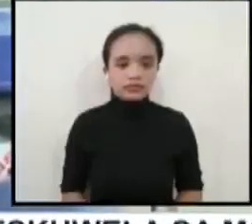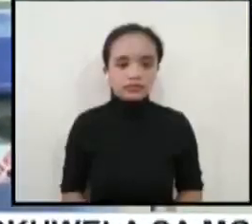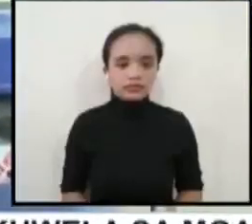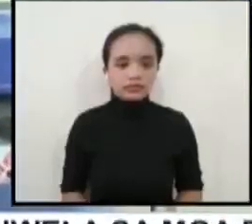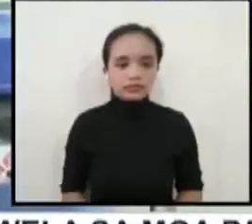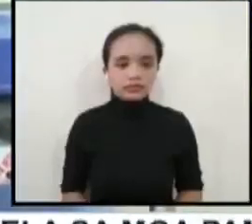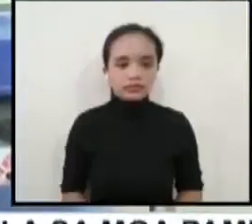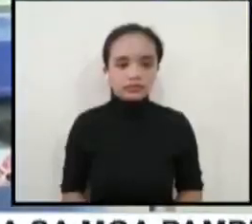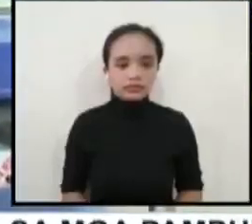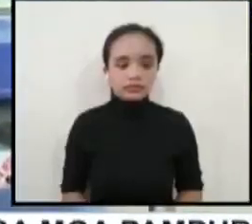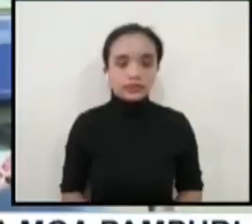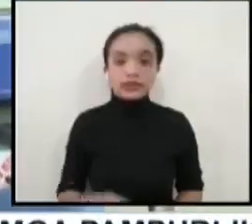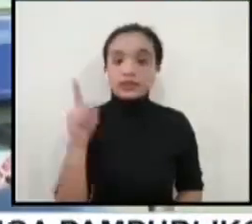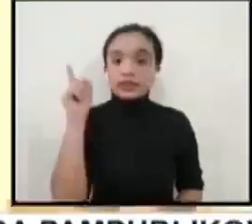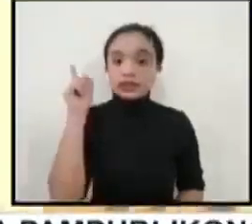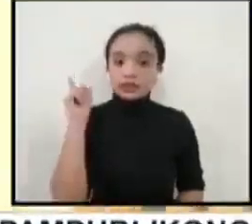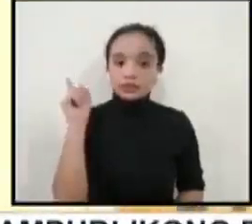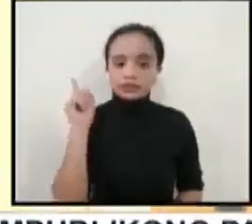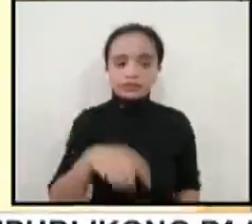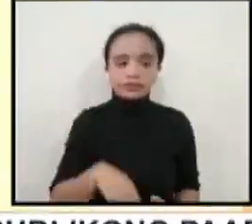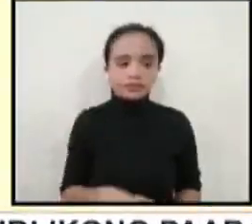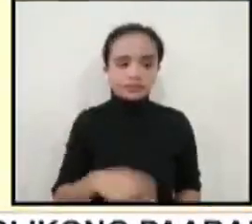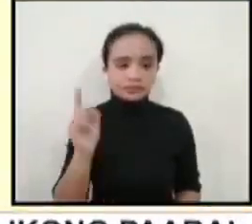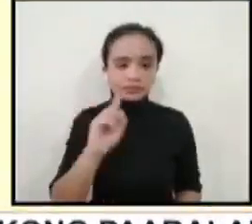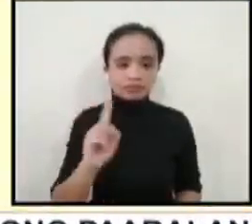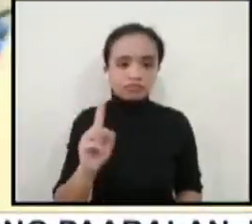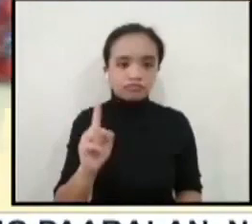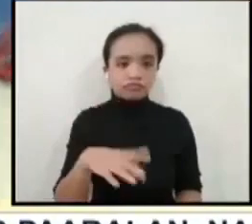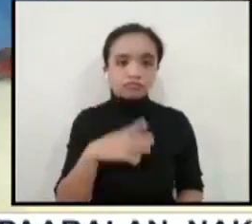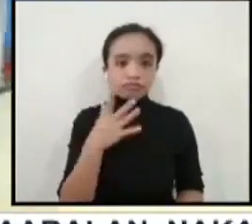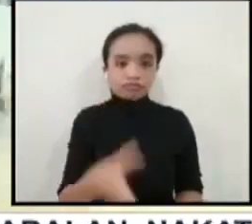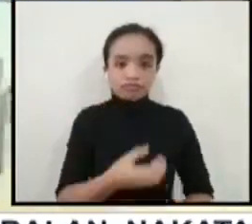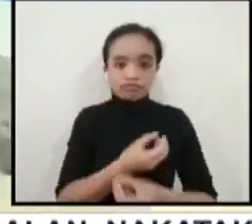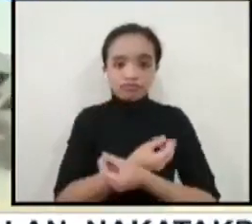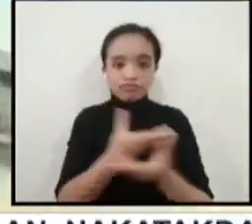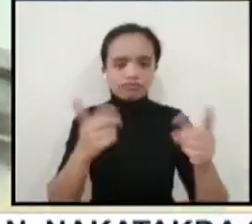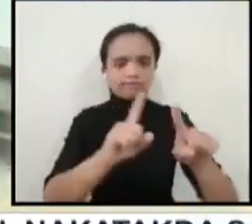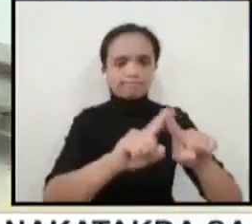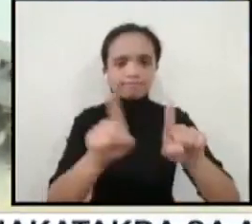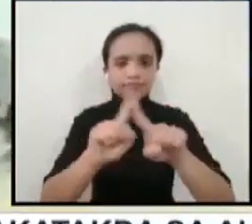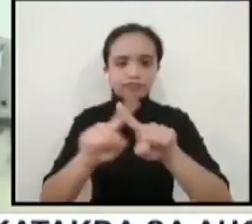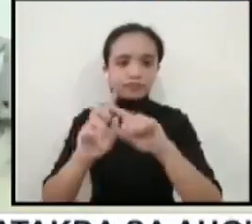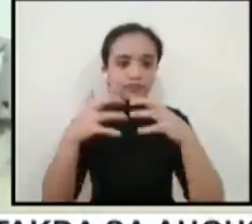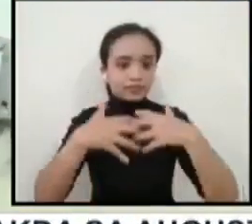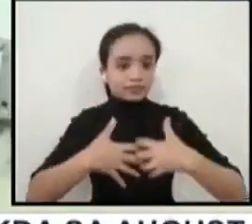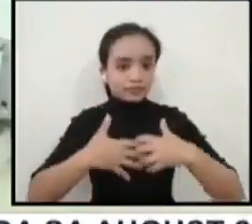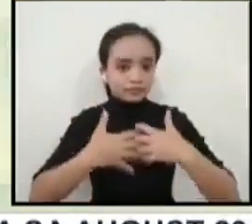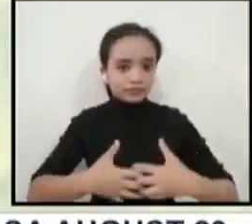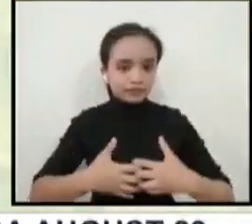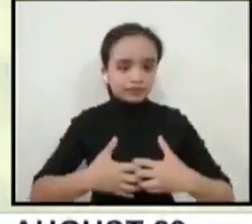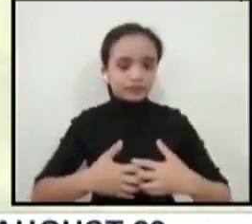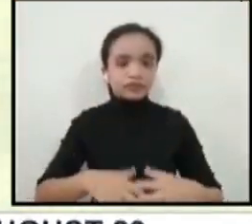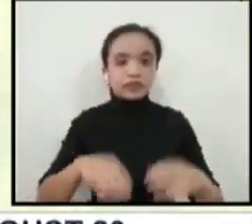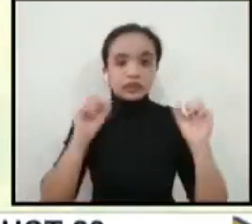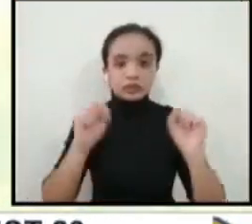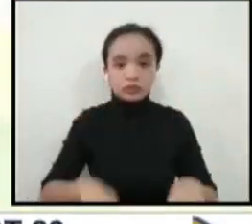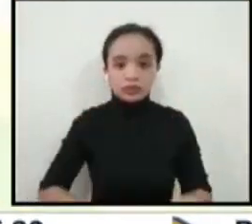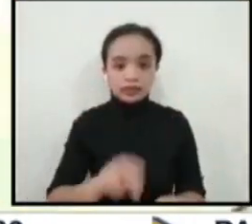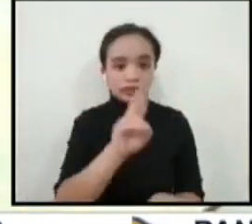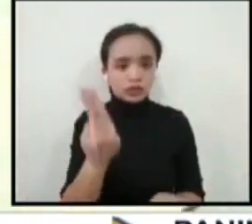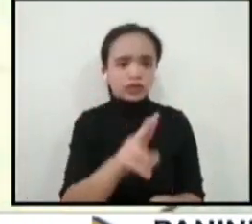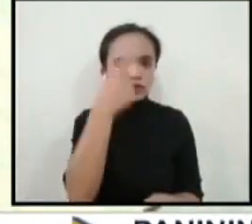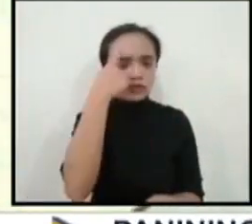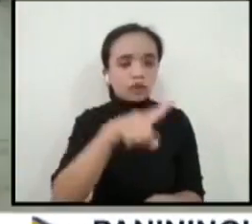Ito ang hudyat ng pormal na pamimigay ng iba't ibang makina. Magagamit ang mga ito para makagawa ng